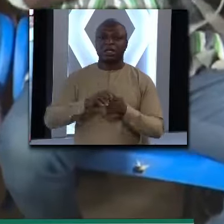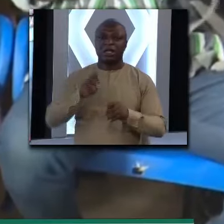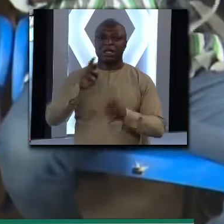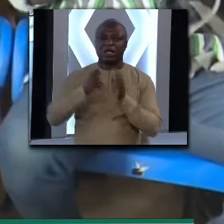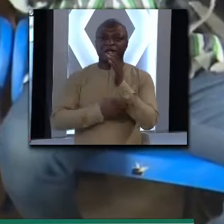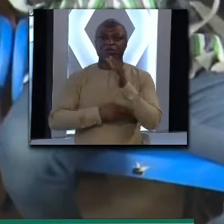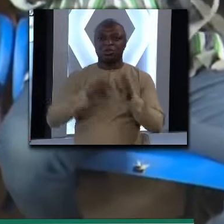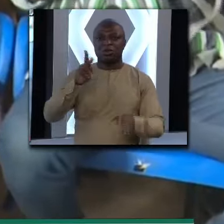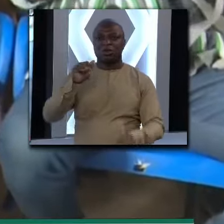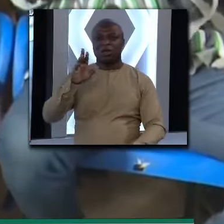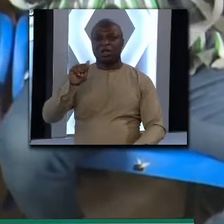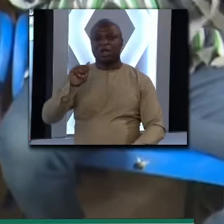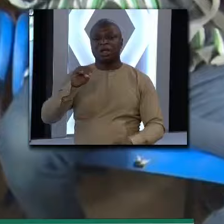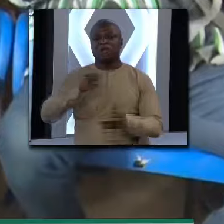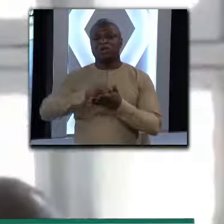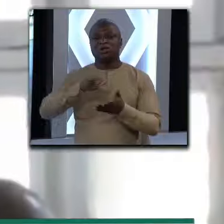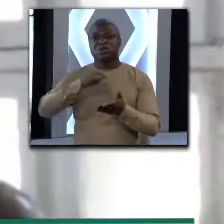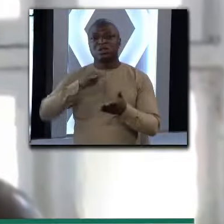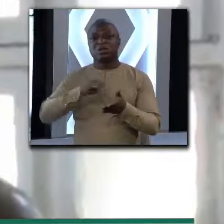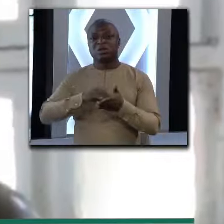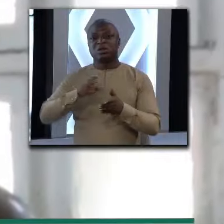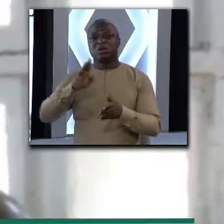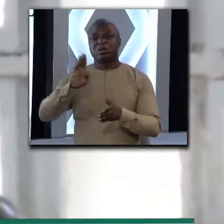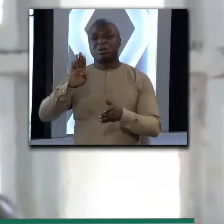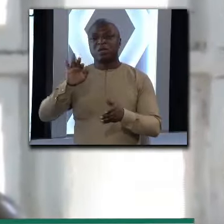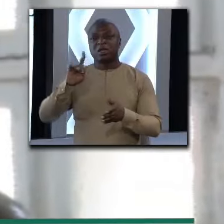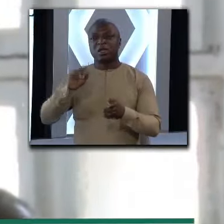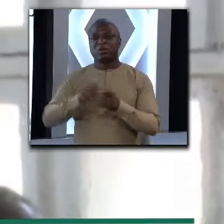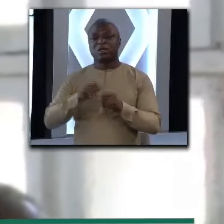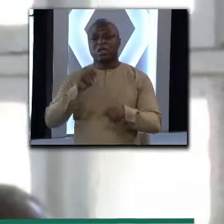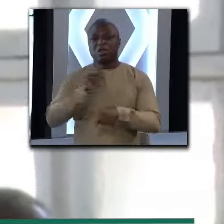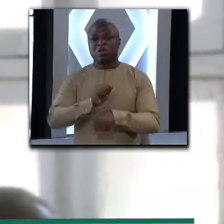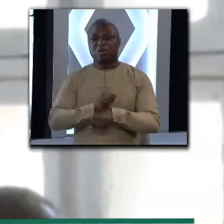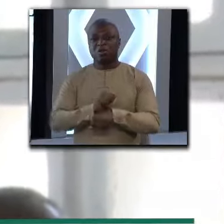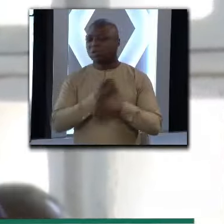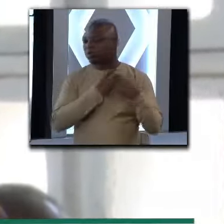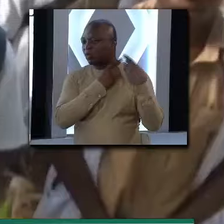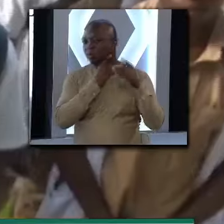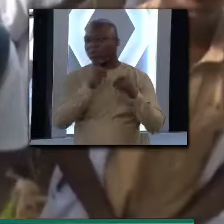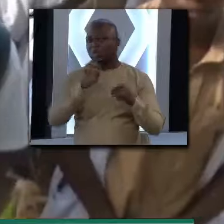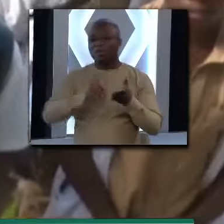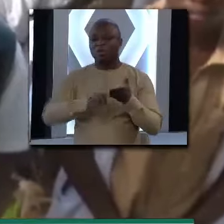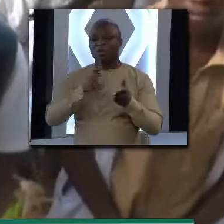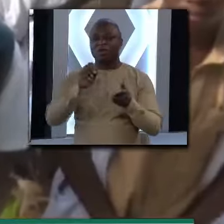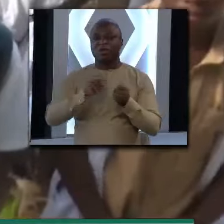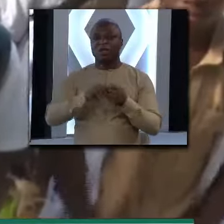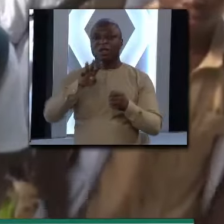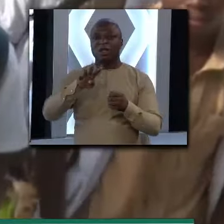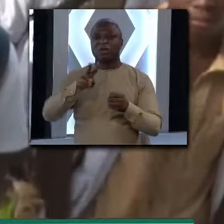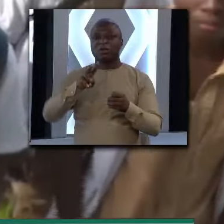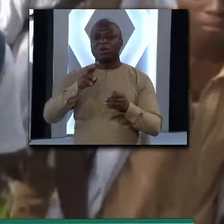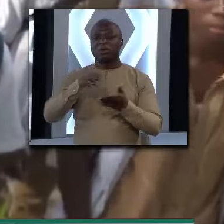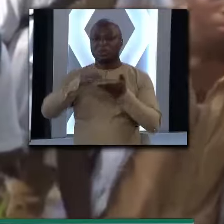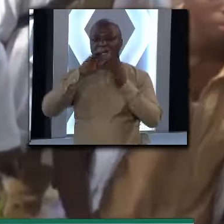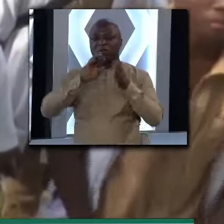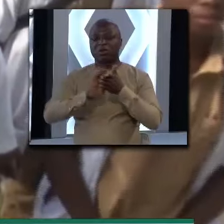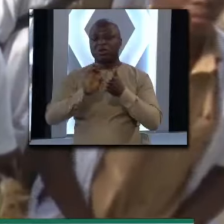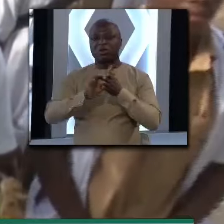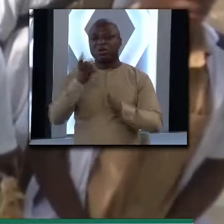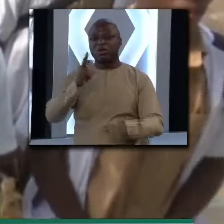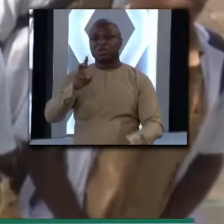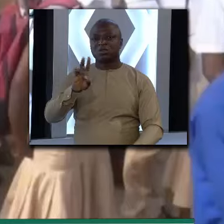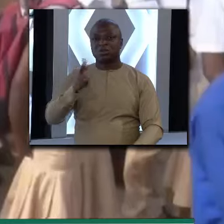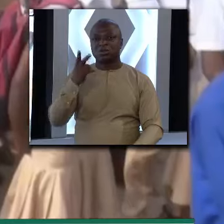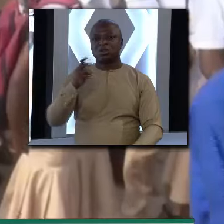Le CFTP de Blita, opérationnel depuis 2020 avec 42 élèves, compte aujourd'hui 272, dont